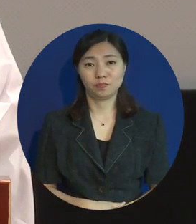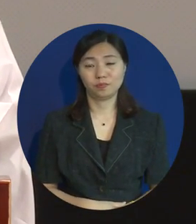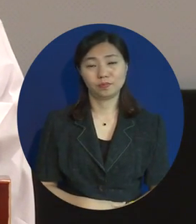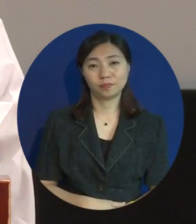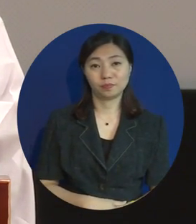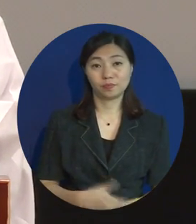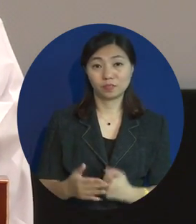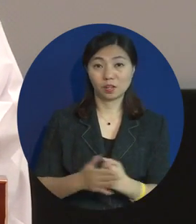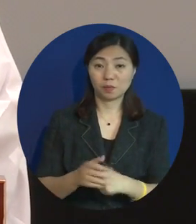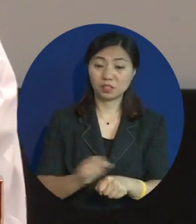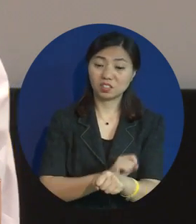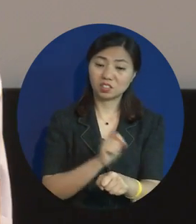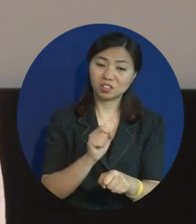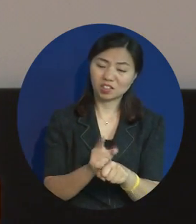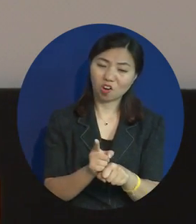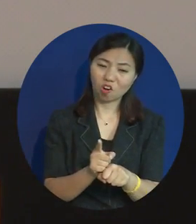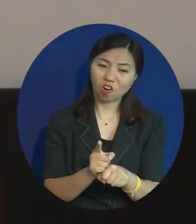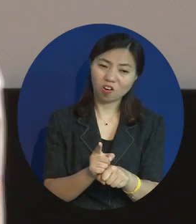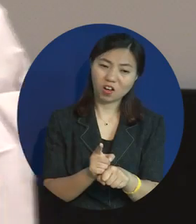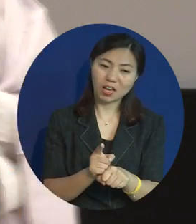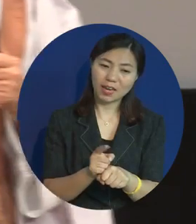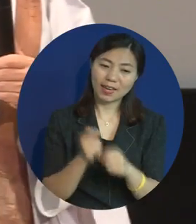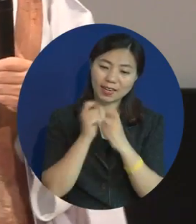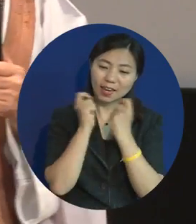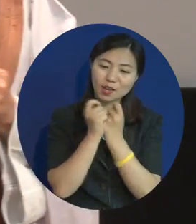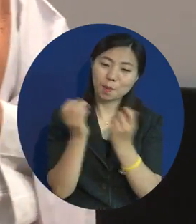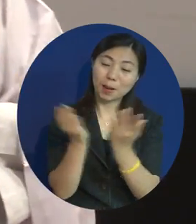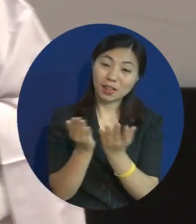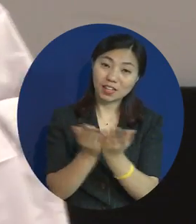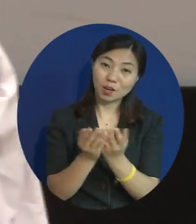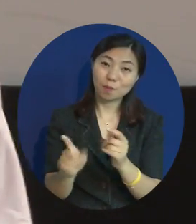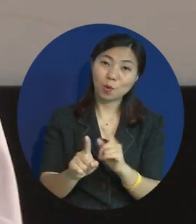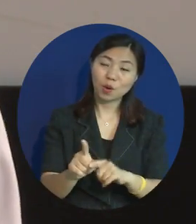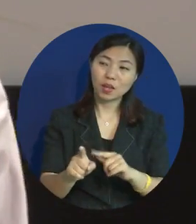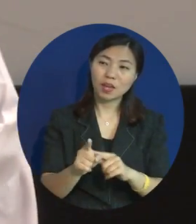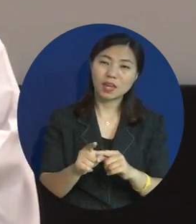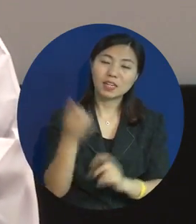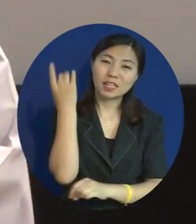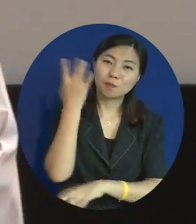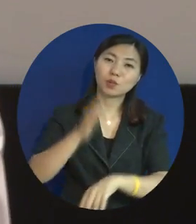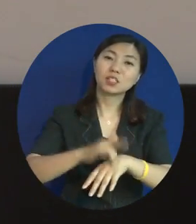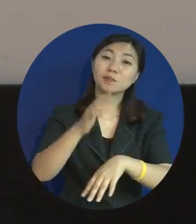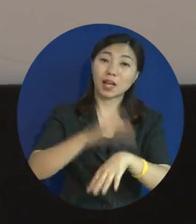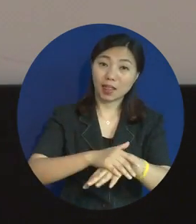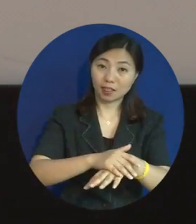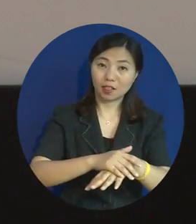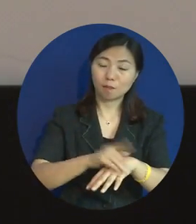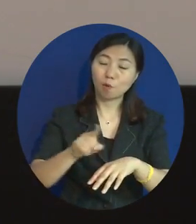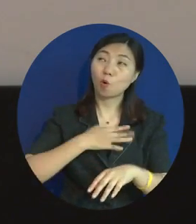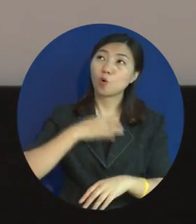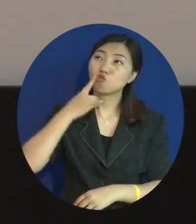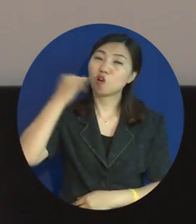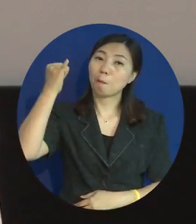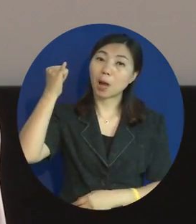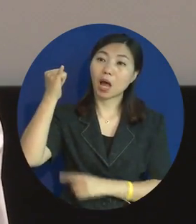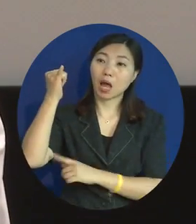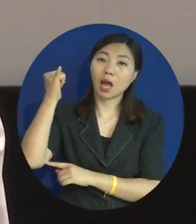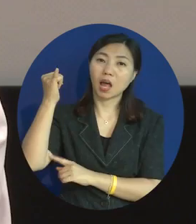그러니까 적성은 두 가지예요. 자기가 이렇게 기본 습성이 예를 들어 우리 엄마가 예를 들면